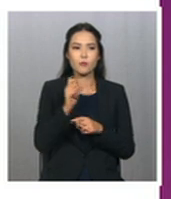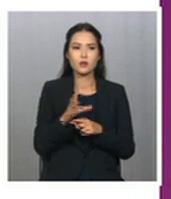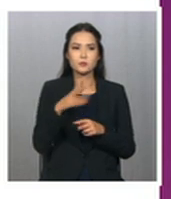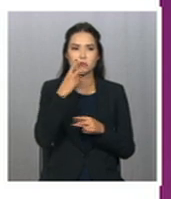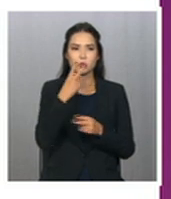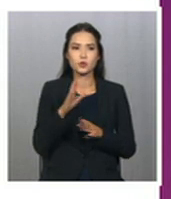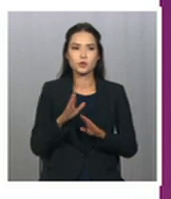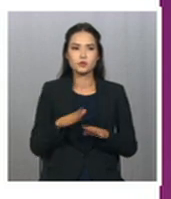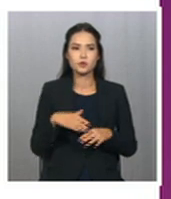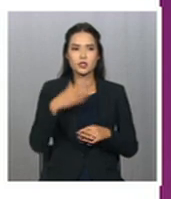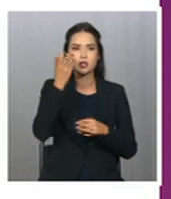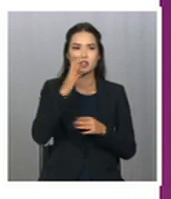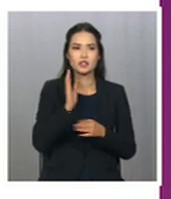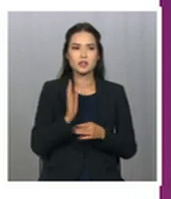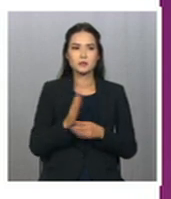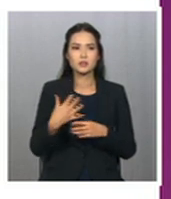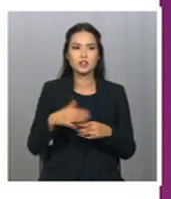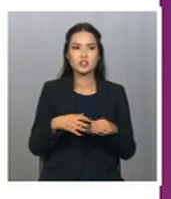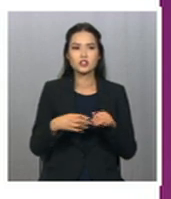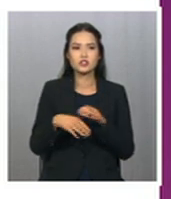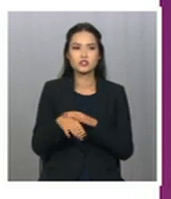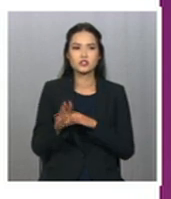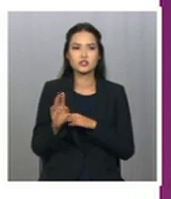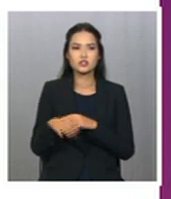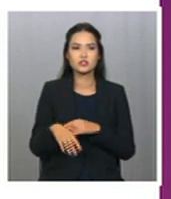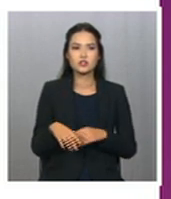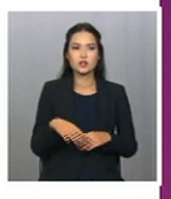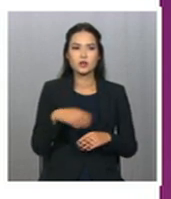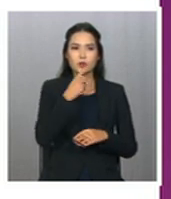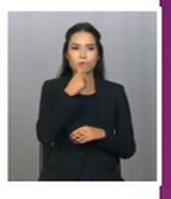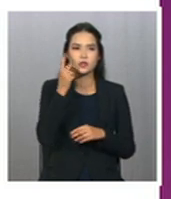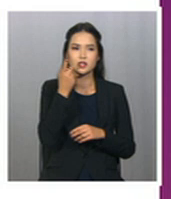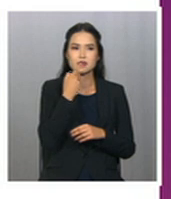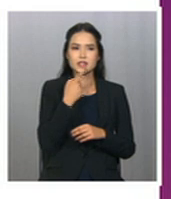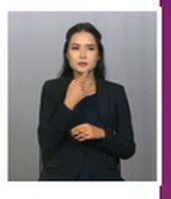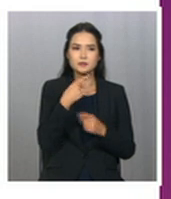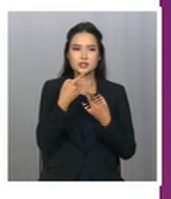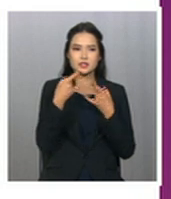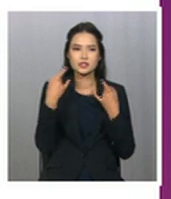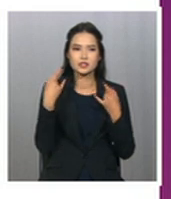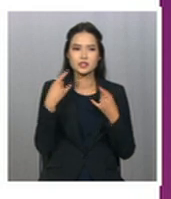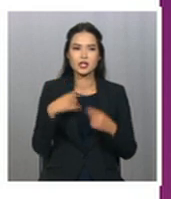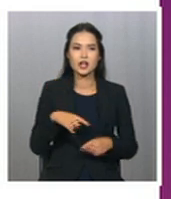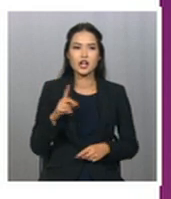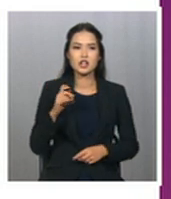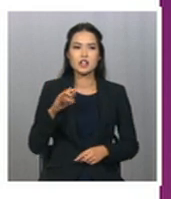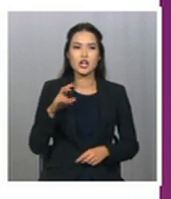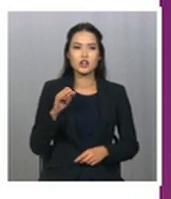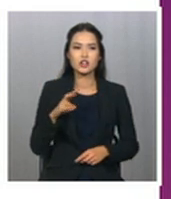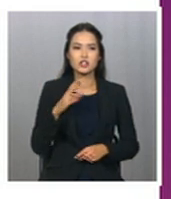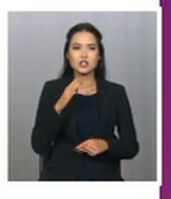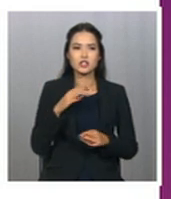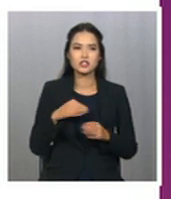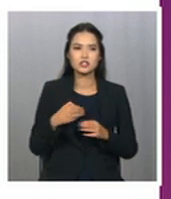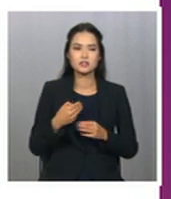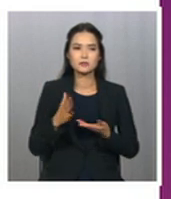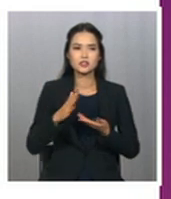соң келіндері далаға шықты. Көздері қып-қызыл. Зайкүл ымдап